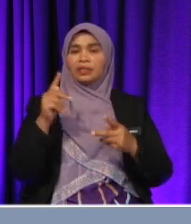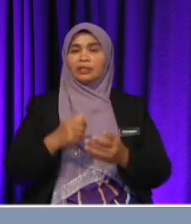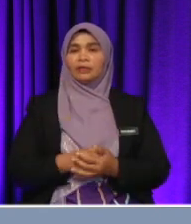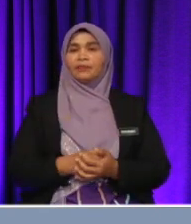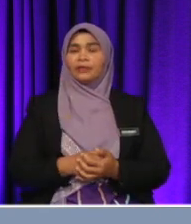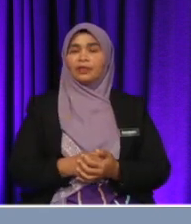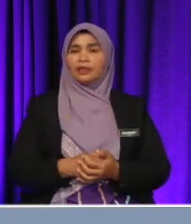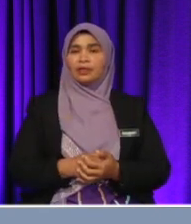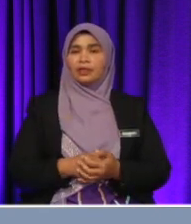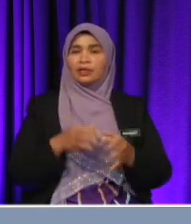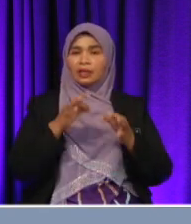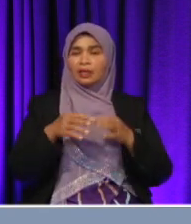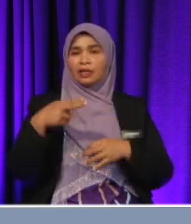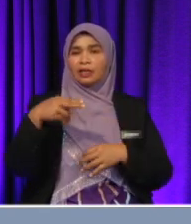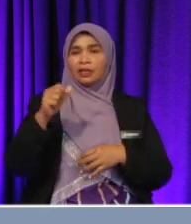halo